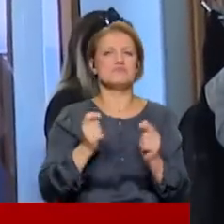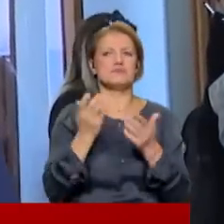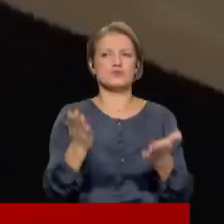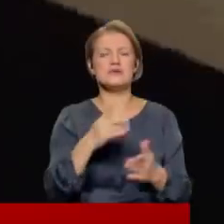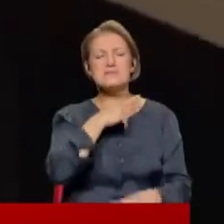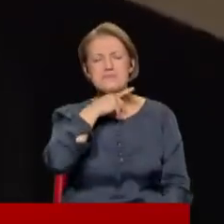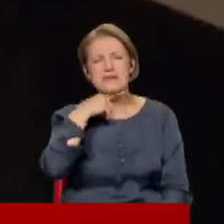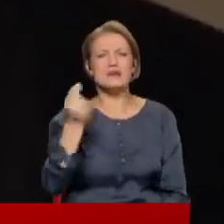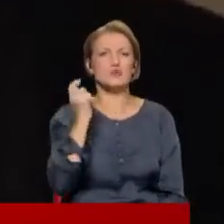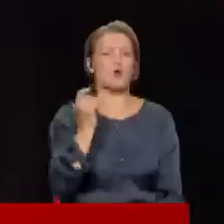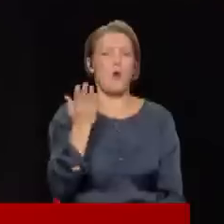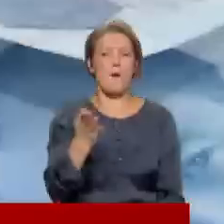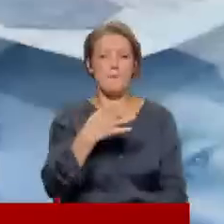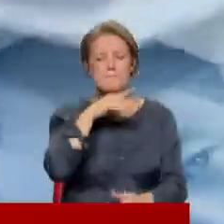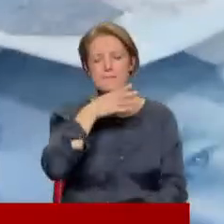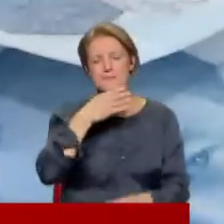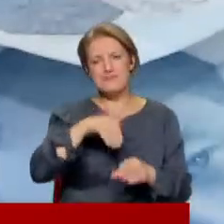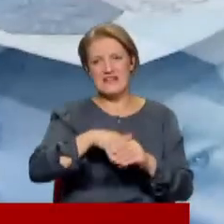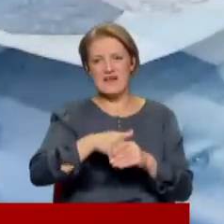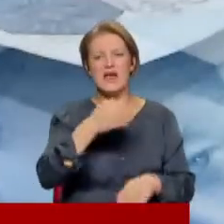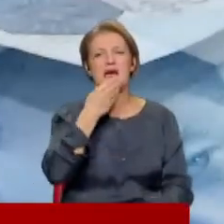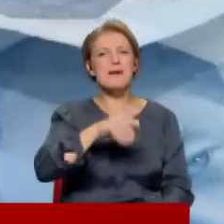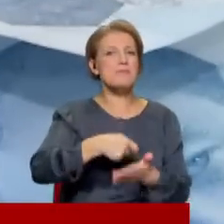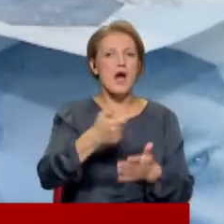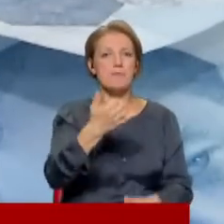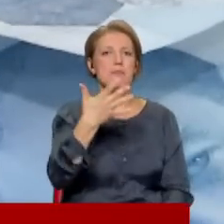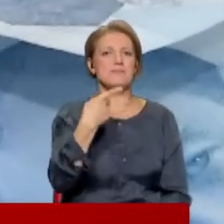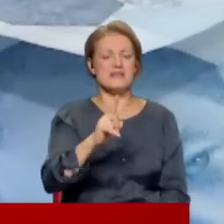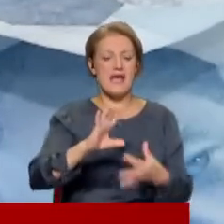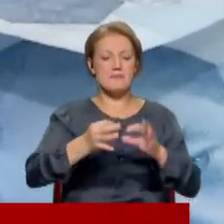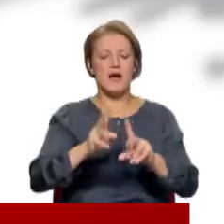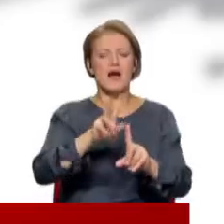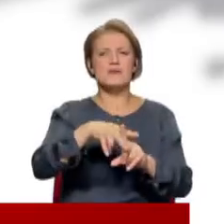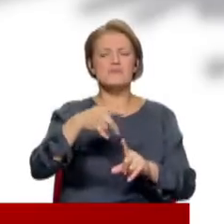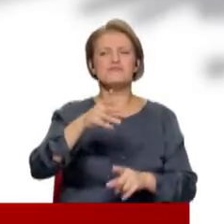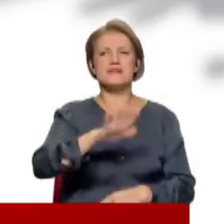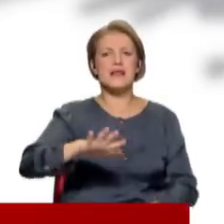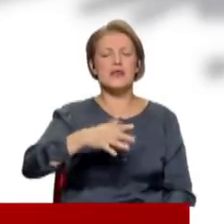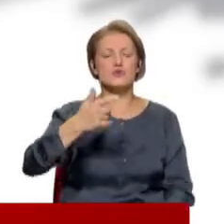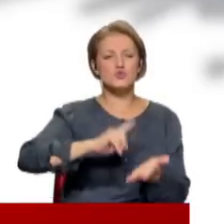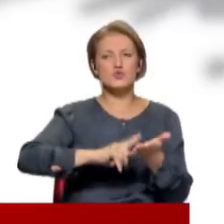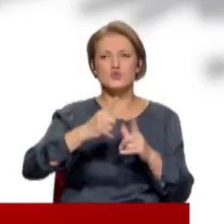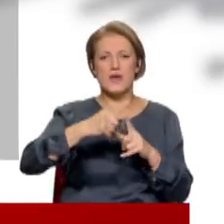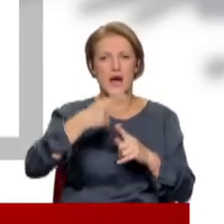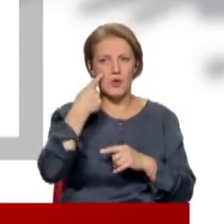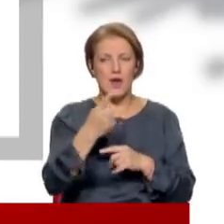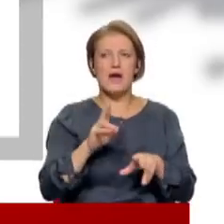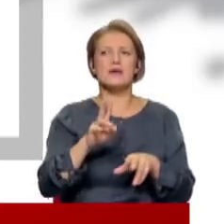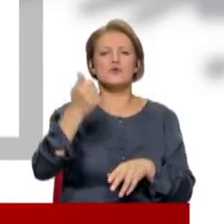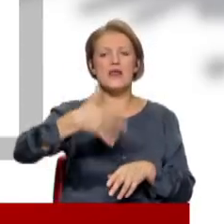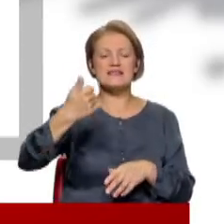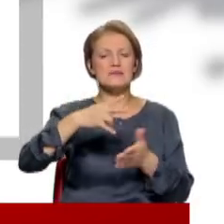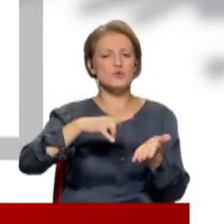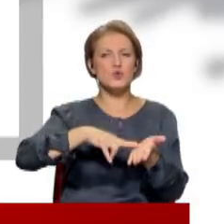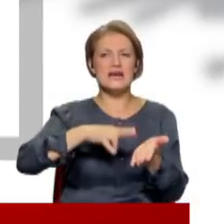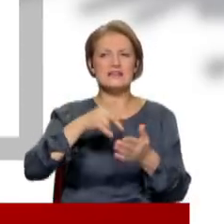ki imkansız. Milletvekili emekli maaşı 65 bin lira. Emlak Katılım Bankası Genel Kurul tutanağına göre Mahmut Kaçar yönetim